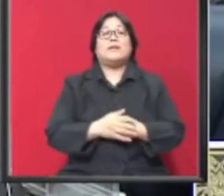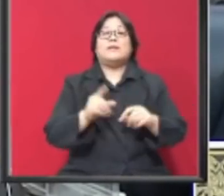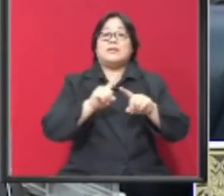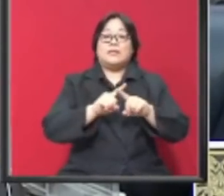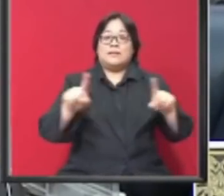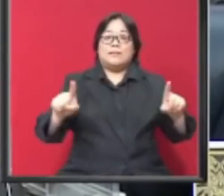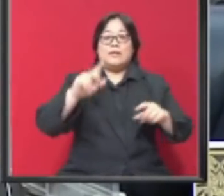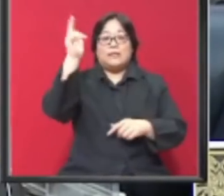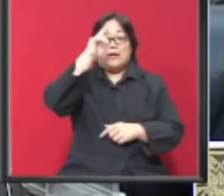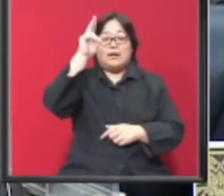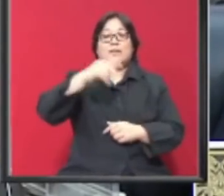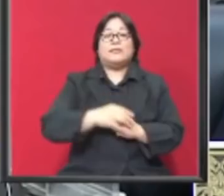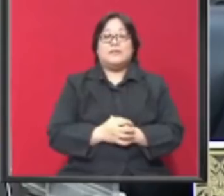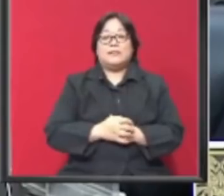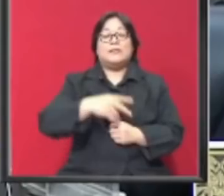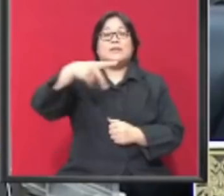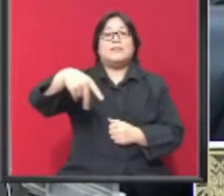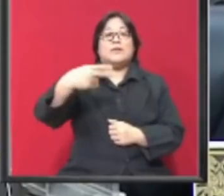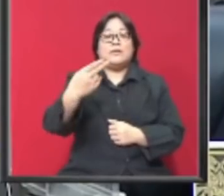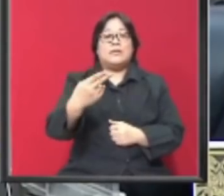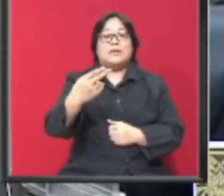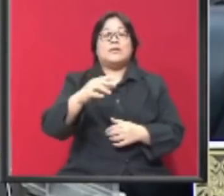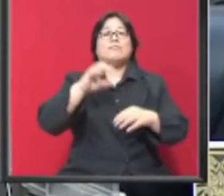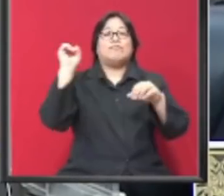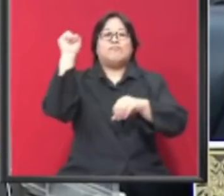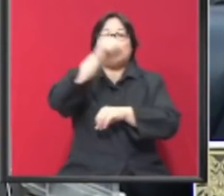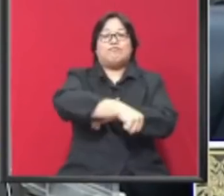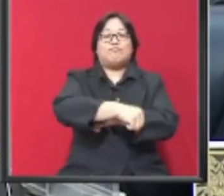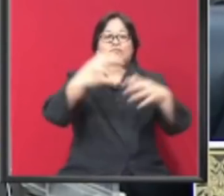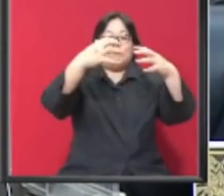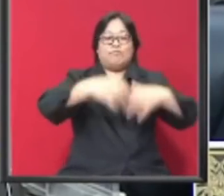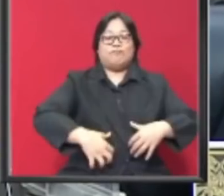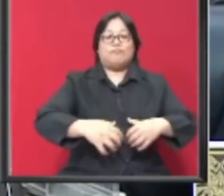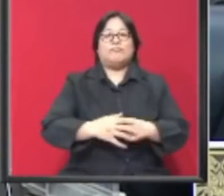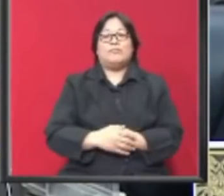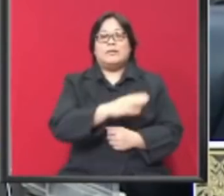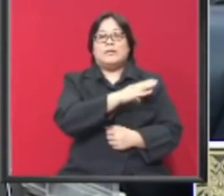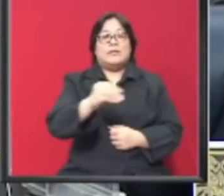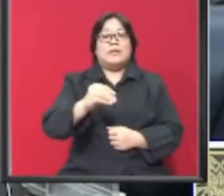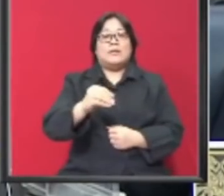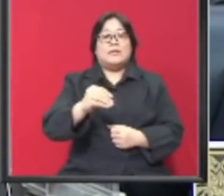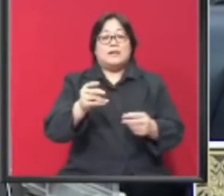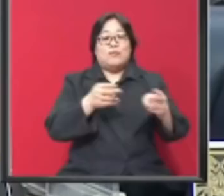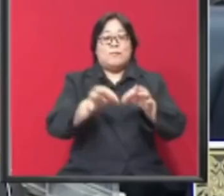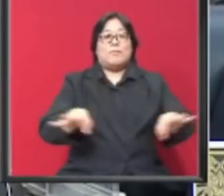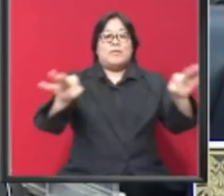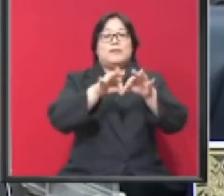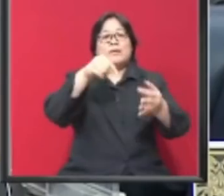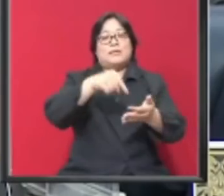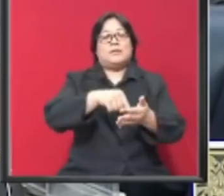tetapi kerajaan Pagatan ha harapan telah dijatuhkan mempercayakan penting ini tidak dapat